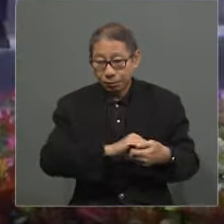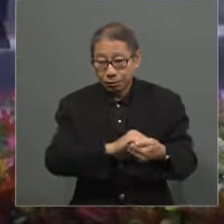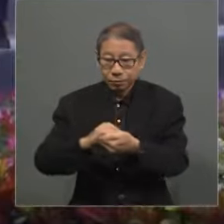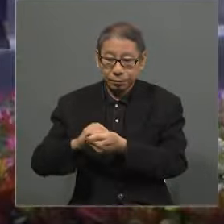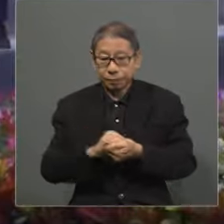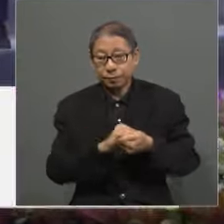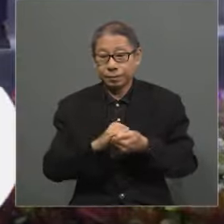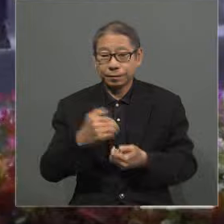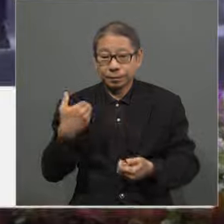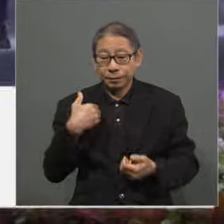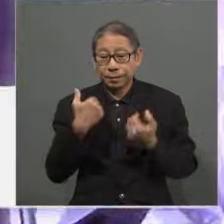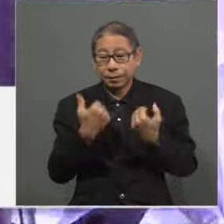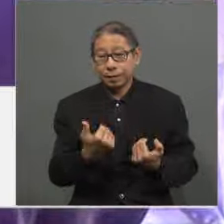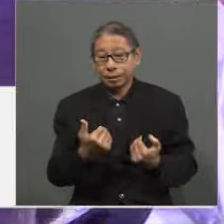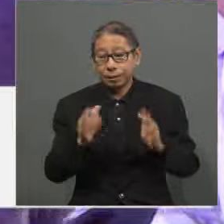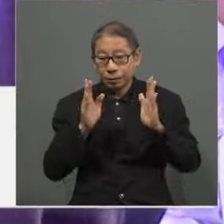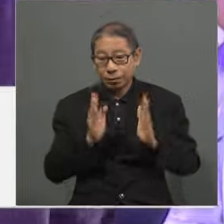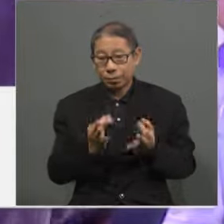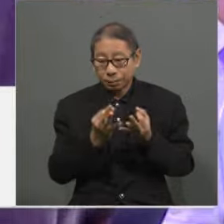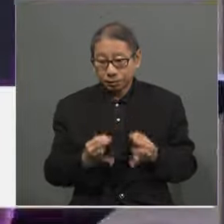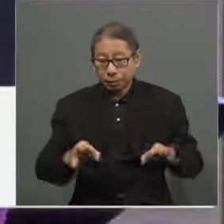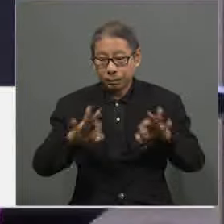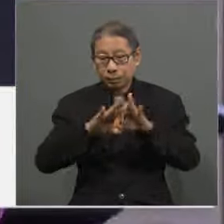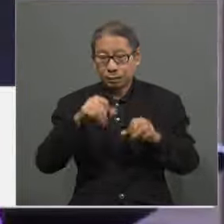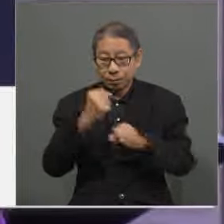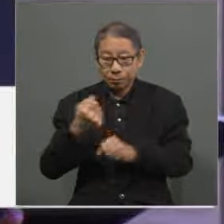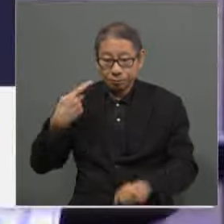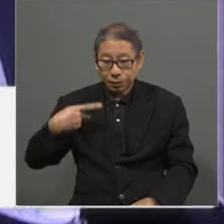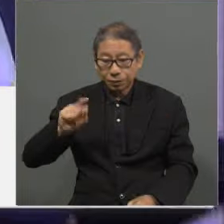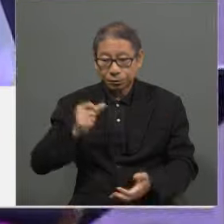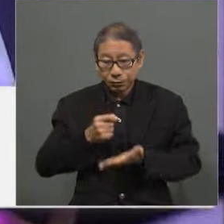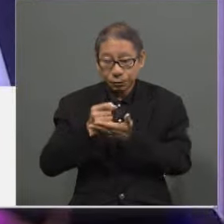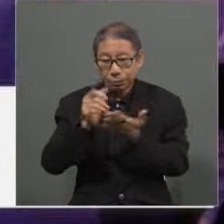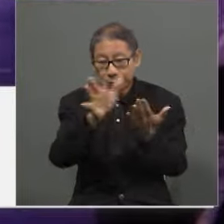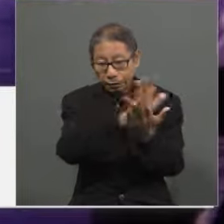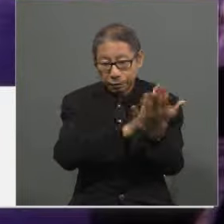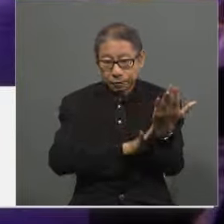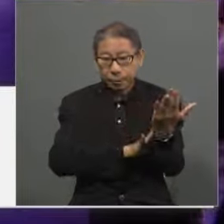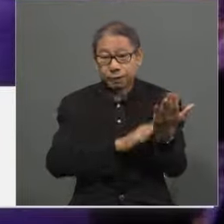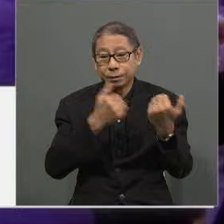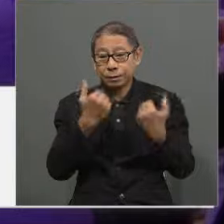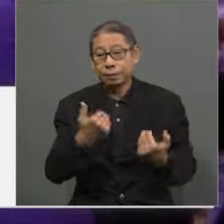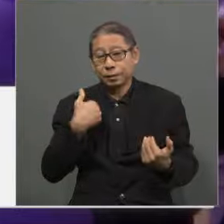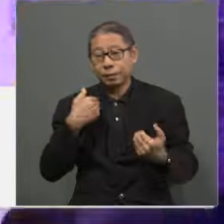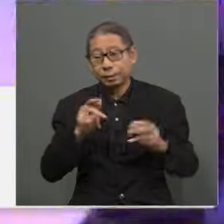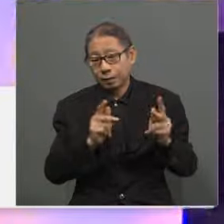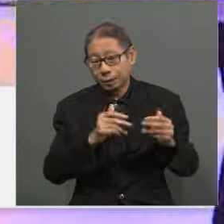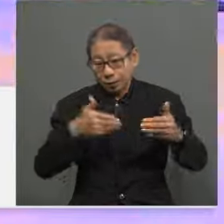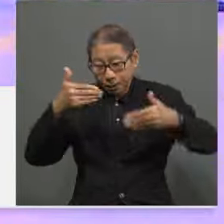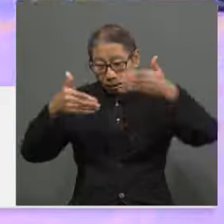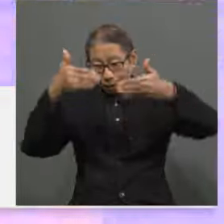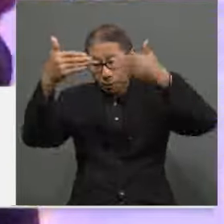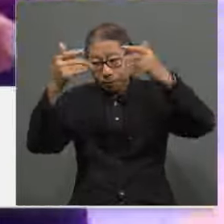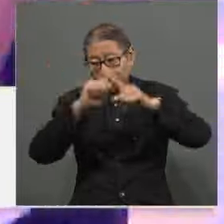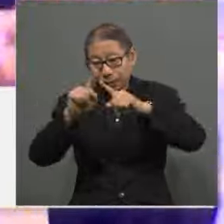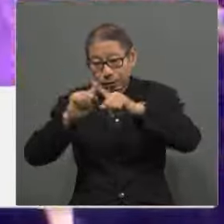จำนวนมากนะครับซึ่งล้วนแล้วแต่เป็นบุคคลที่สร้างคุณประโยชน์ให้แก่ประเทศชาติทั้งสิ้นซึ่งในงานก็มีกิจกรรมมากมายนะครับ